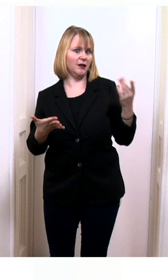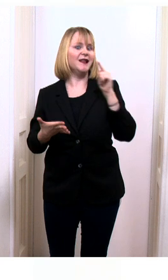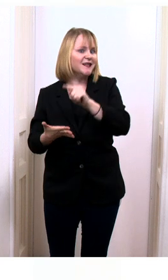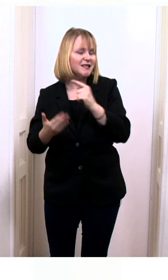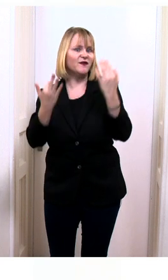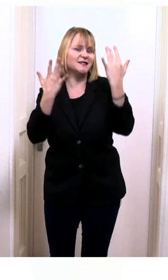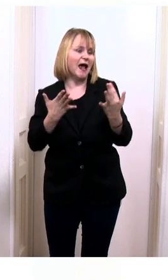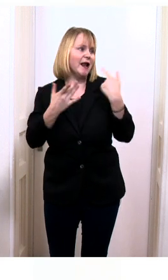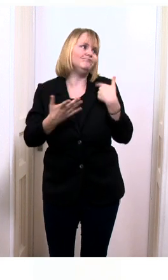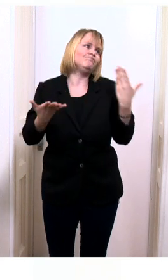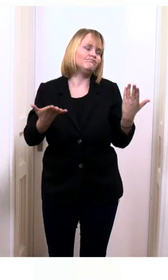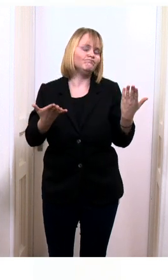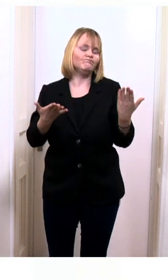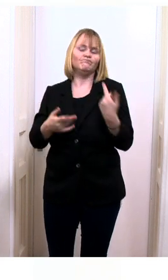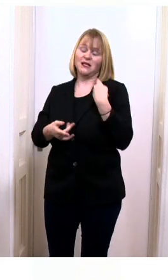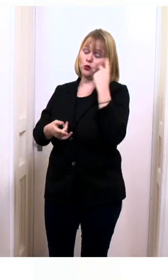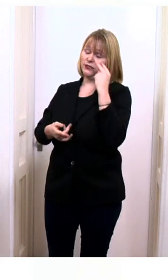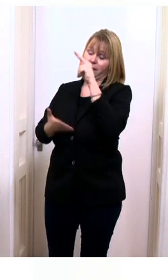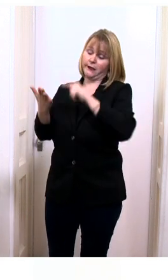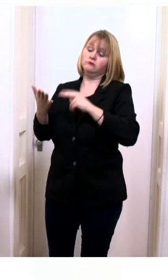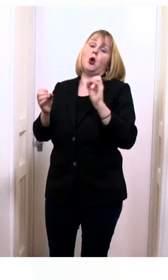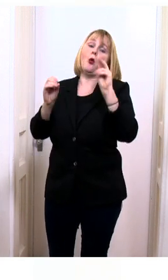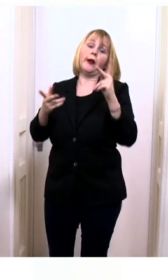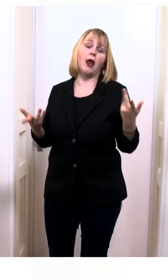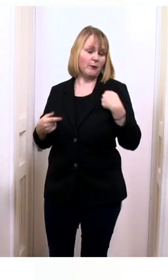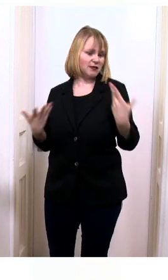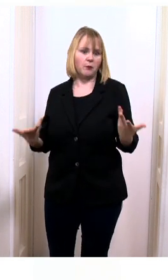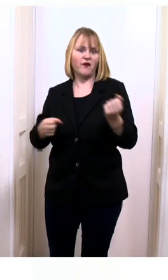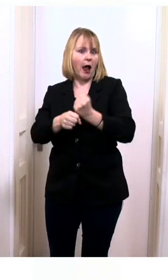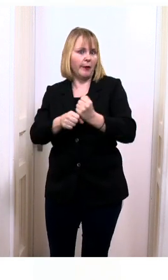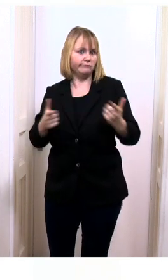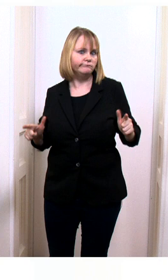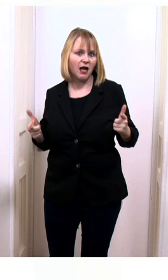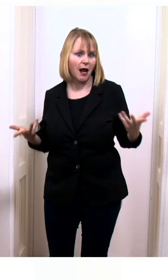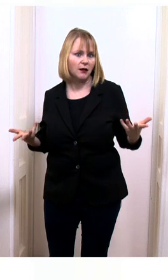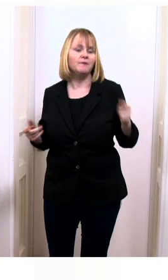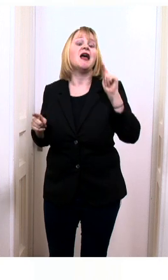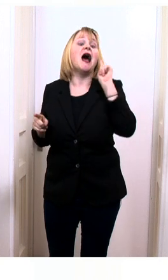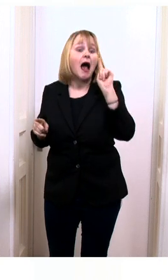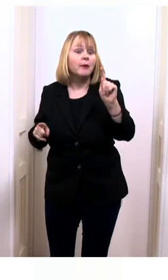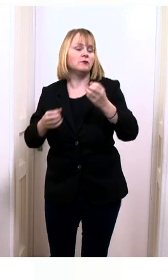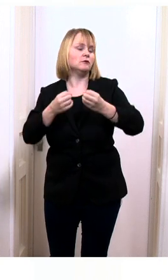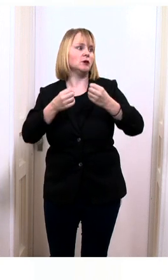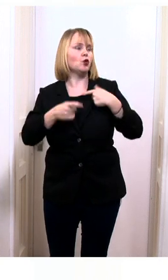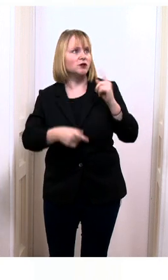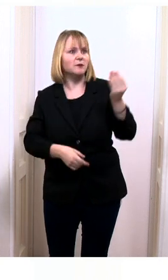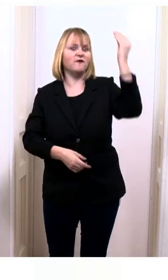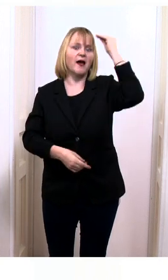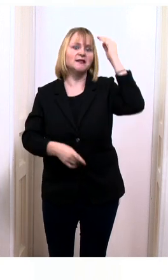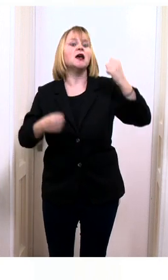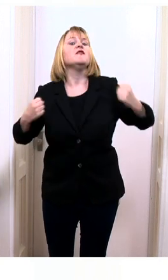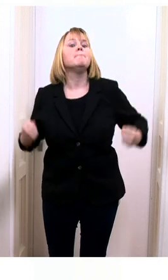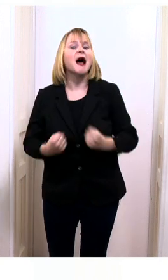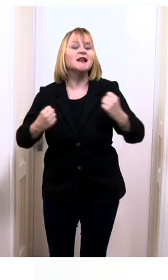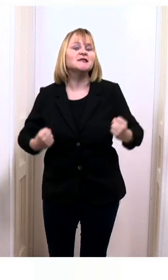Zahlen die Situation natürlich nicht. Sie zeigen aber auch, dass durch die Maßnahmen, insbesondere durch die